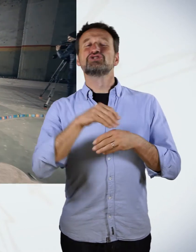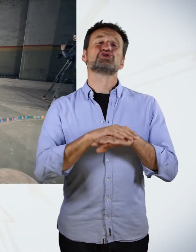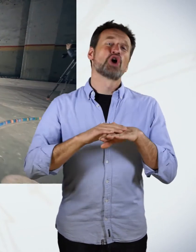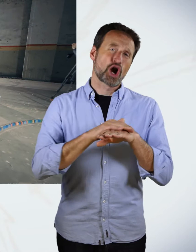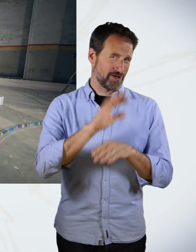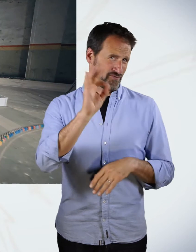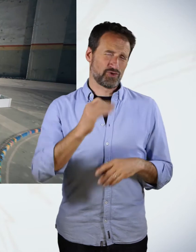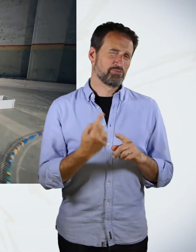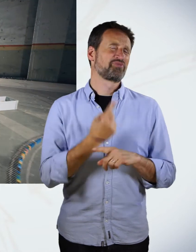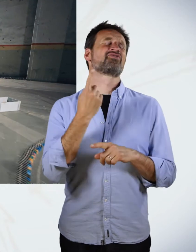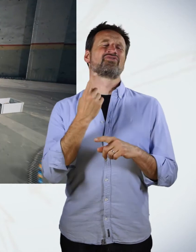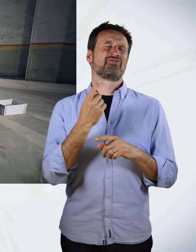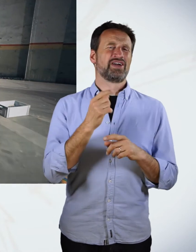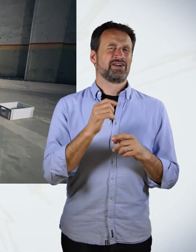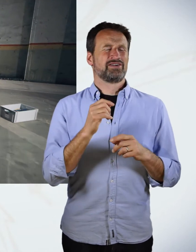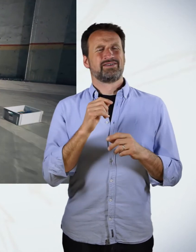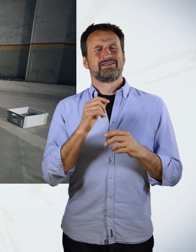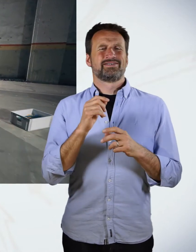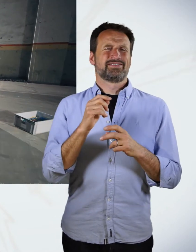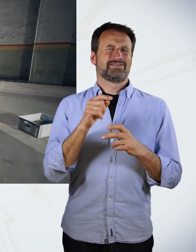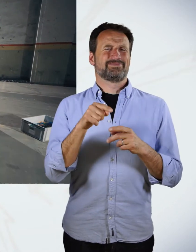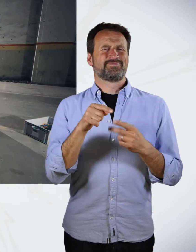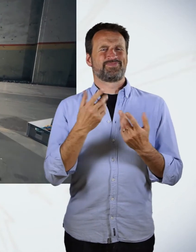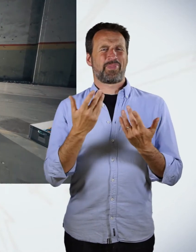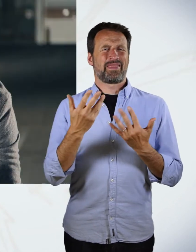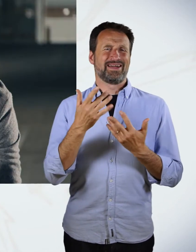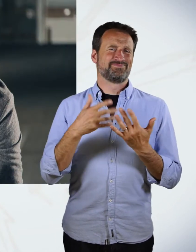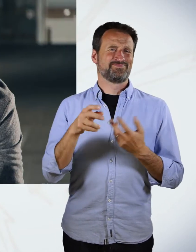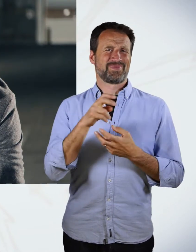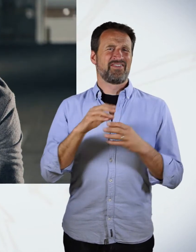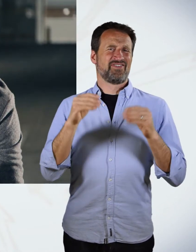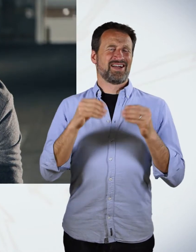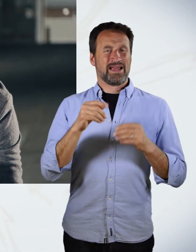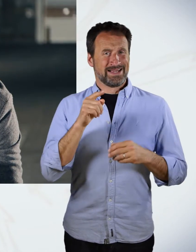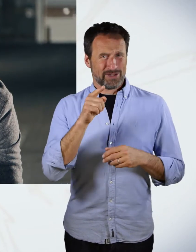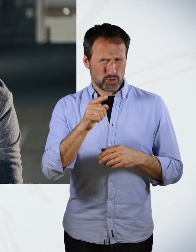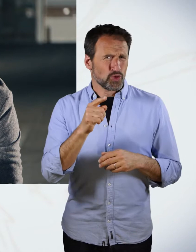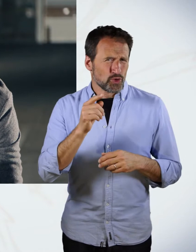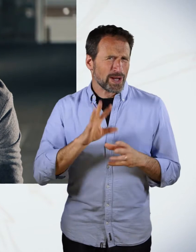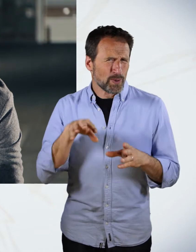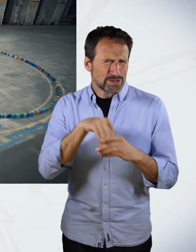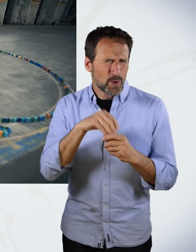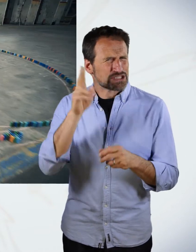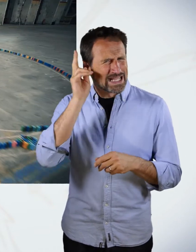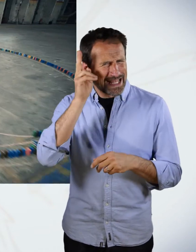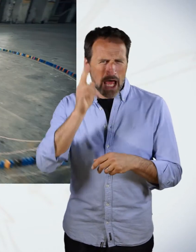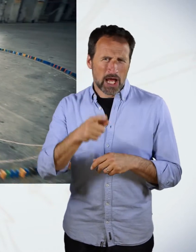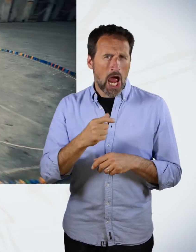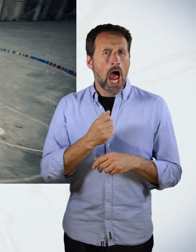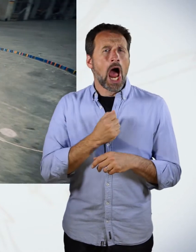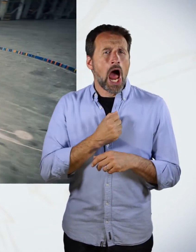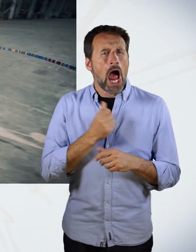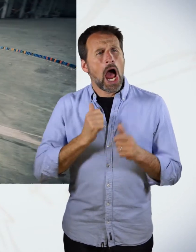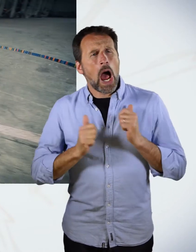ein Inklusions-Indianer kennt ja bekanntlich keinen Schmerz. Du musst das Rollstuhlsymbol mit Dominosteinen nachbauen.